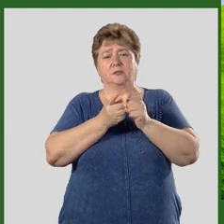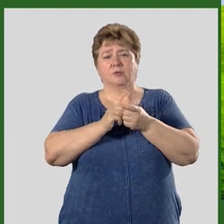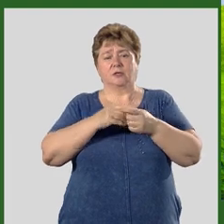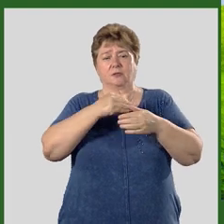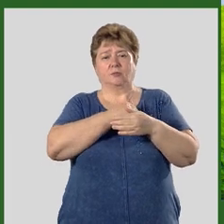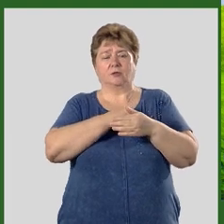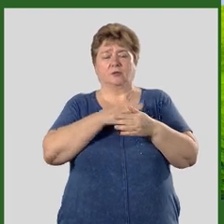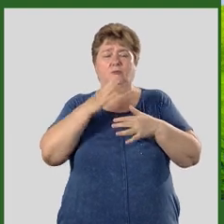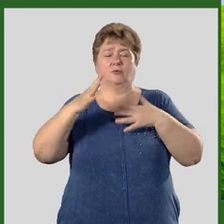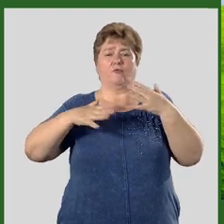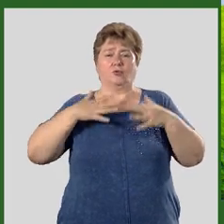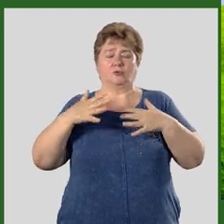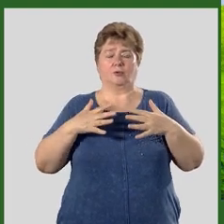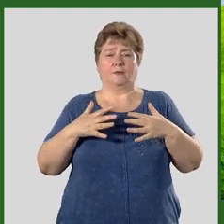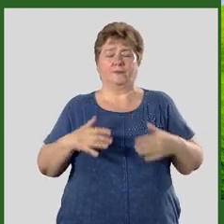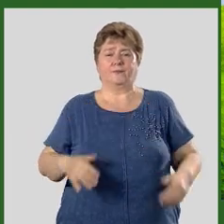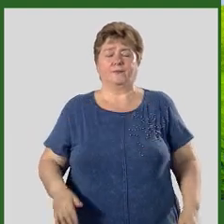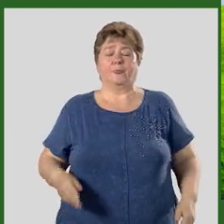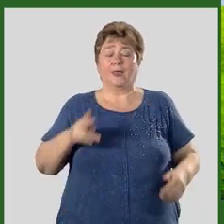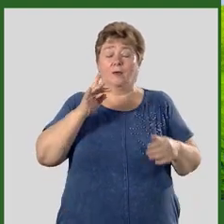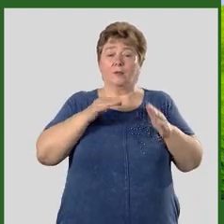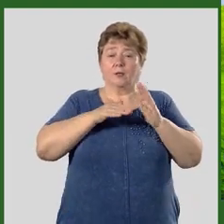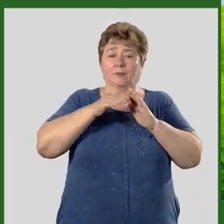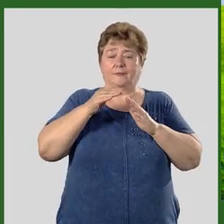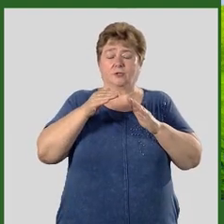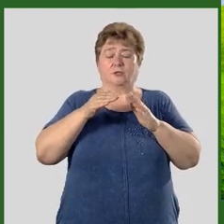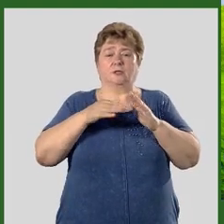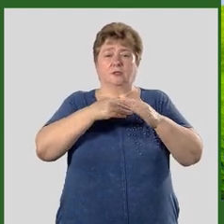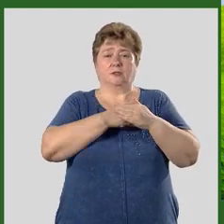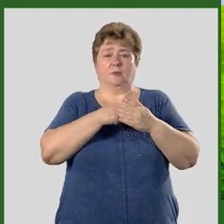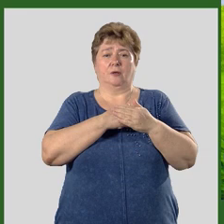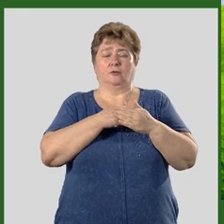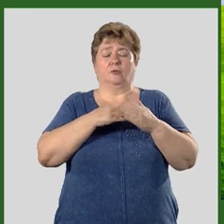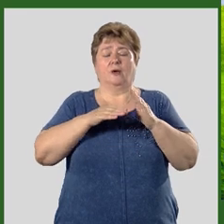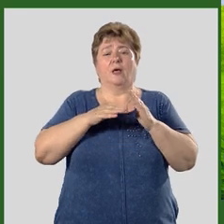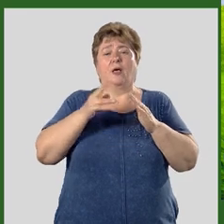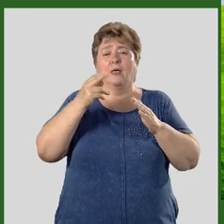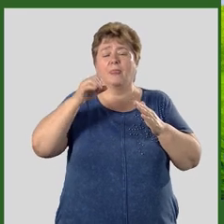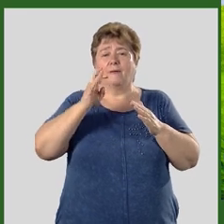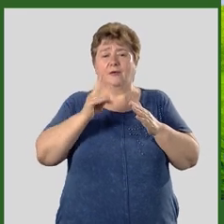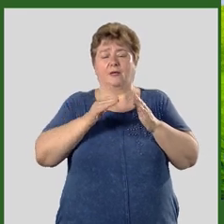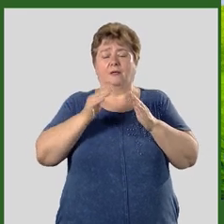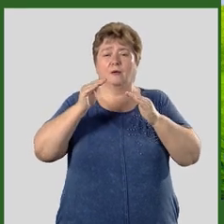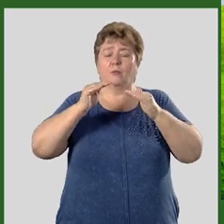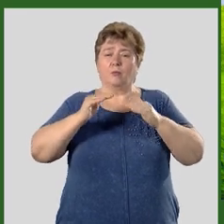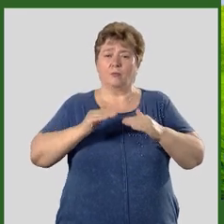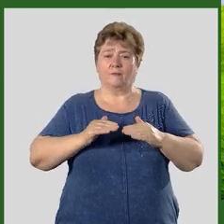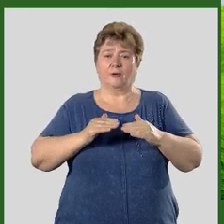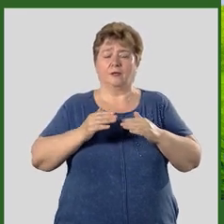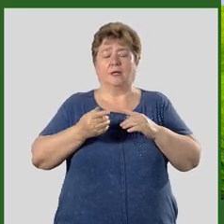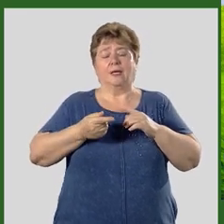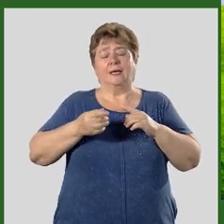изменение температуры воздуха. При повышении температуры давление убывает, и